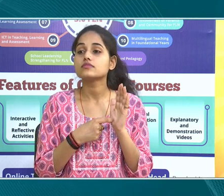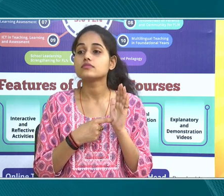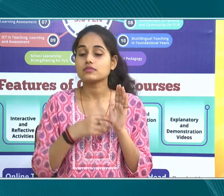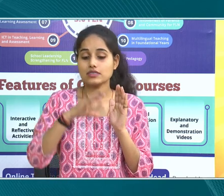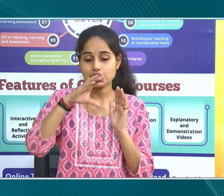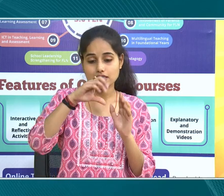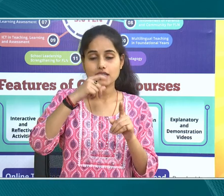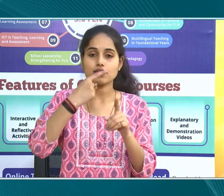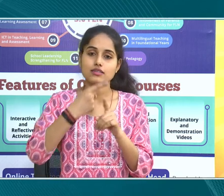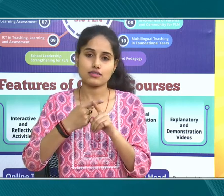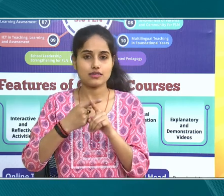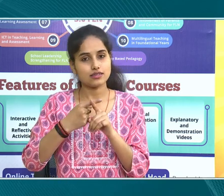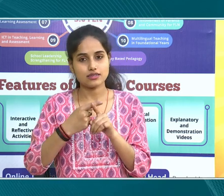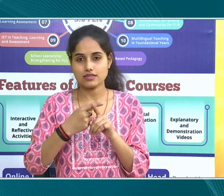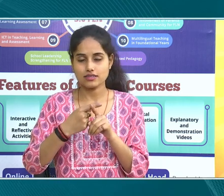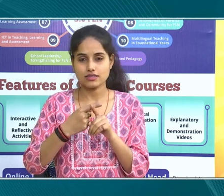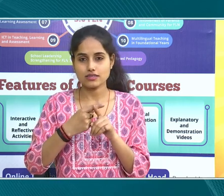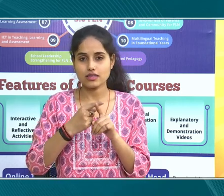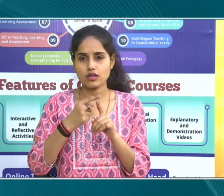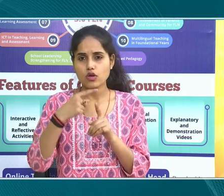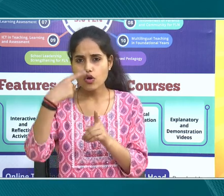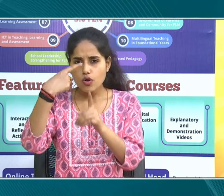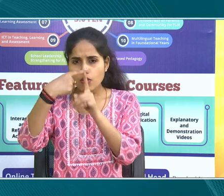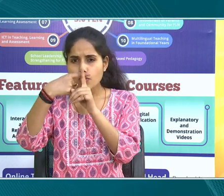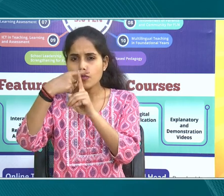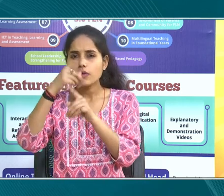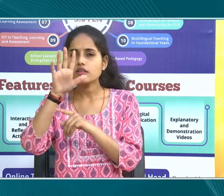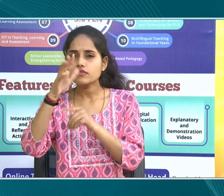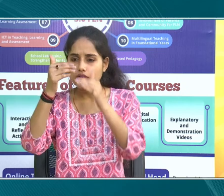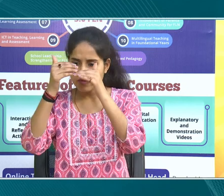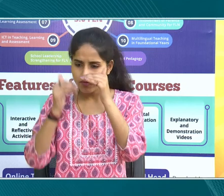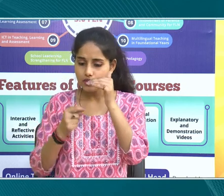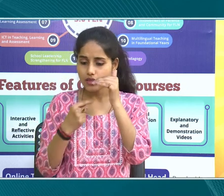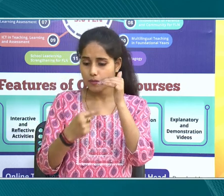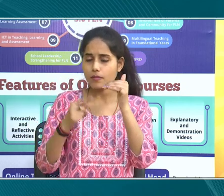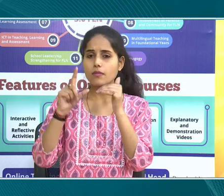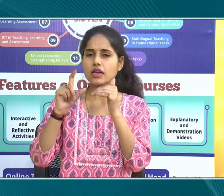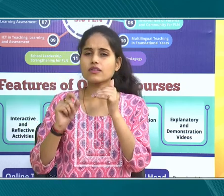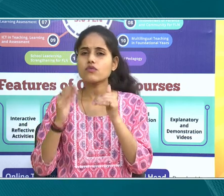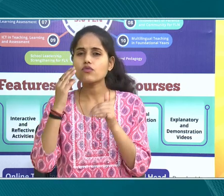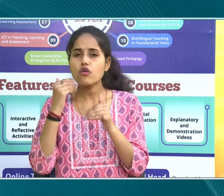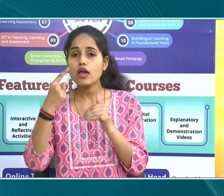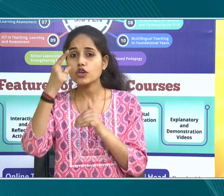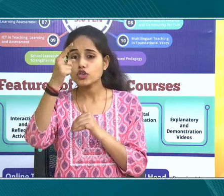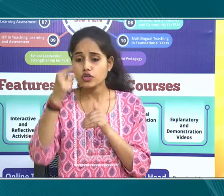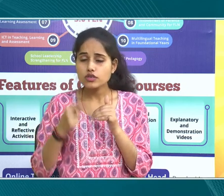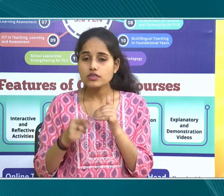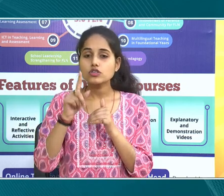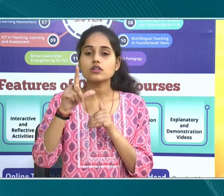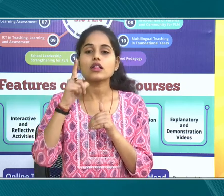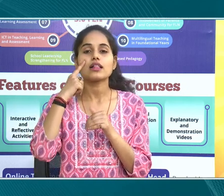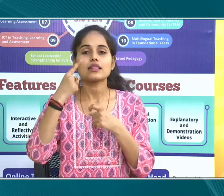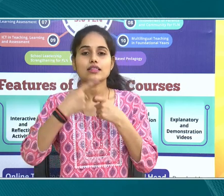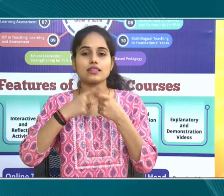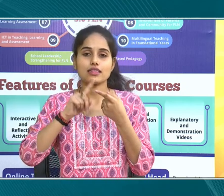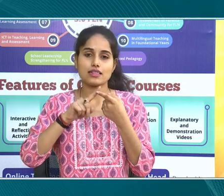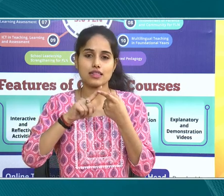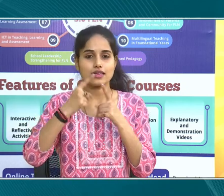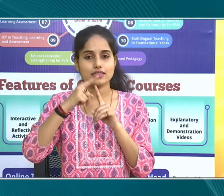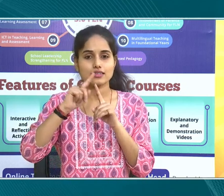9X और प्लस फाइव के नीचे लिखा मैंने माइंस 10 क्यों क्योंकि लाइक टर्म्स थी ओके